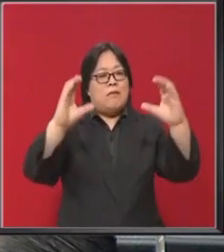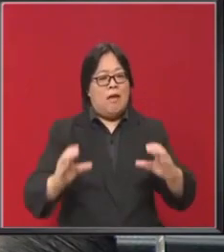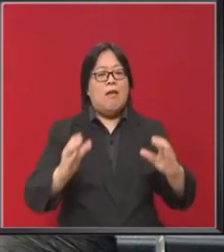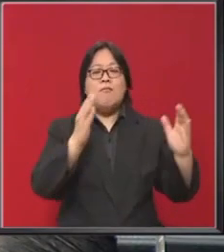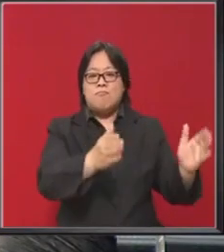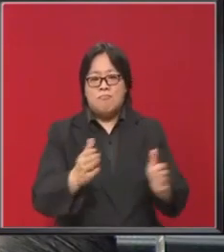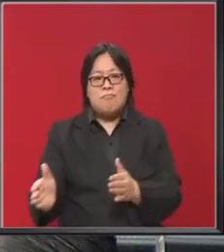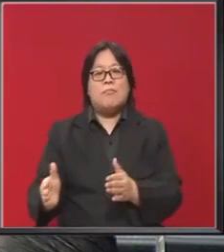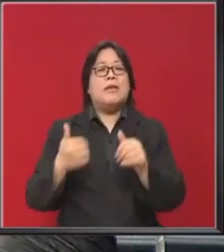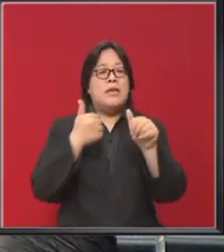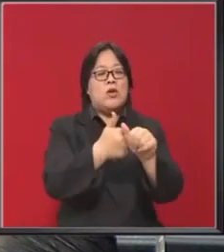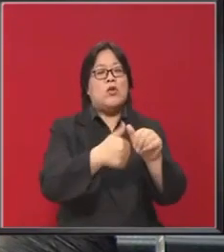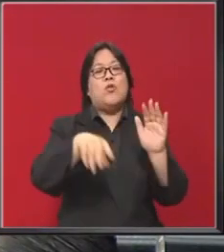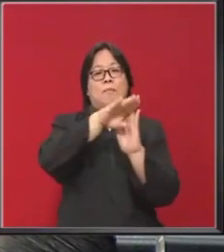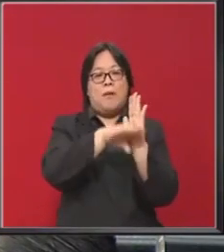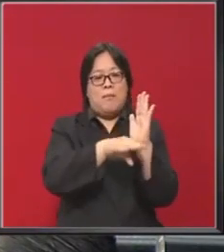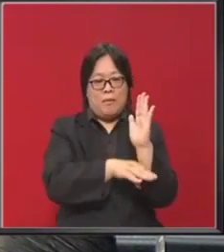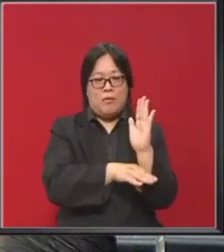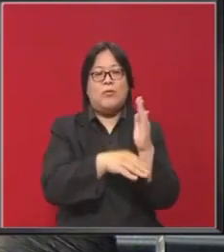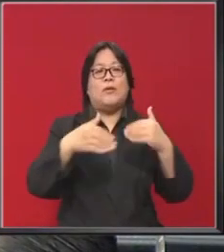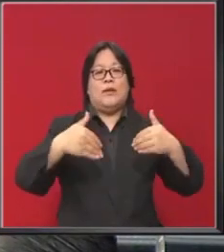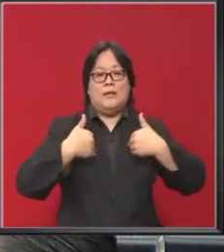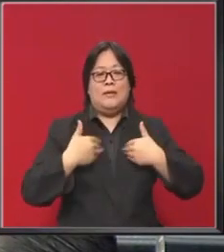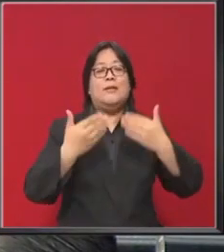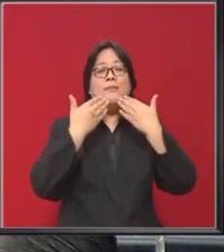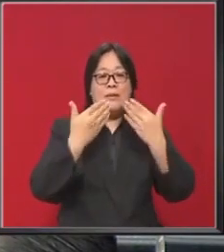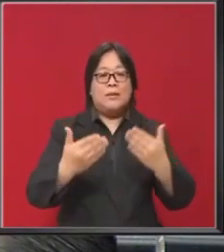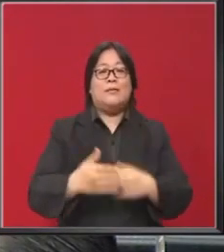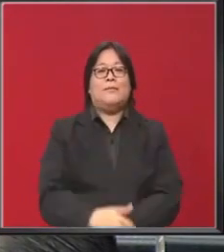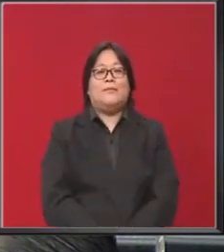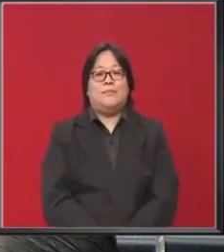kaidah yang teratur sebagai peraturan-peraturan yang siang setiap detik masih